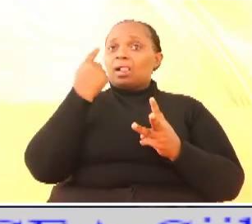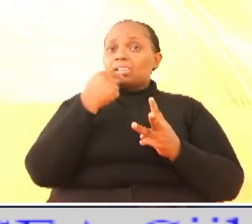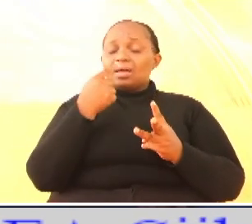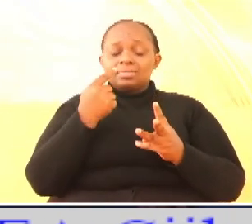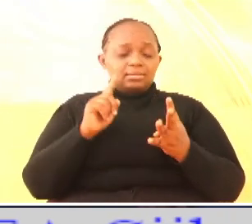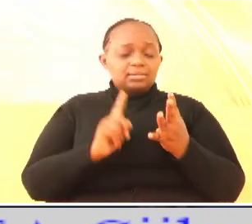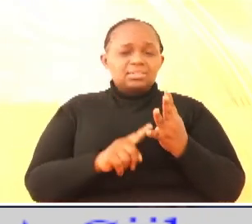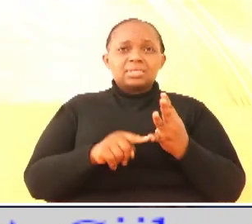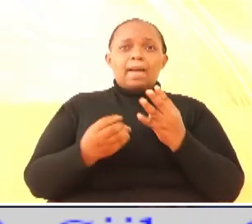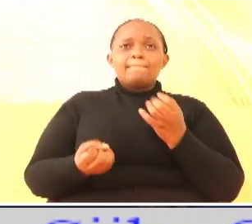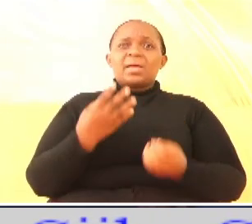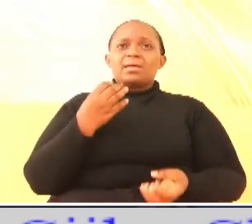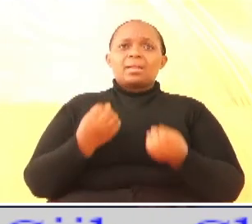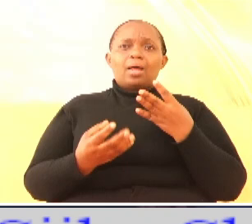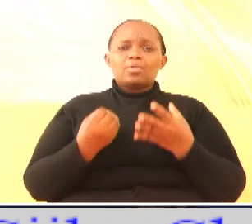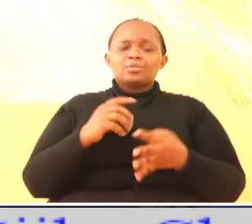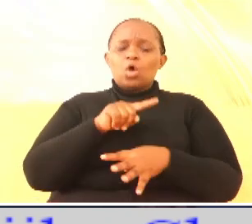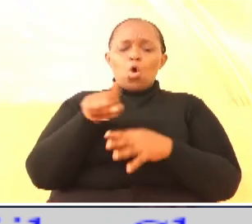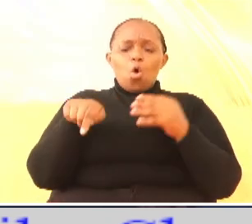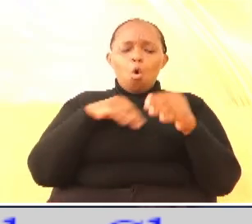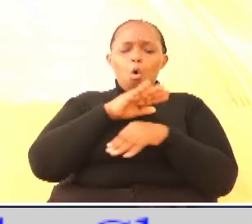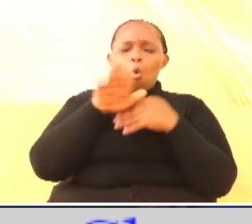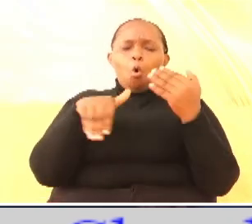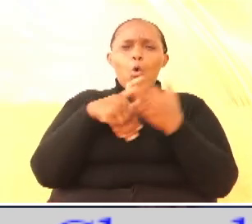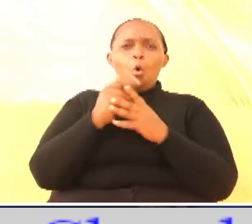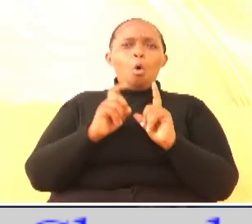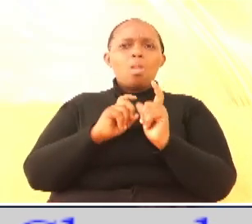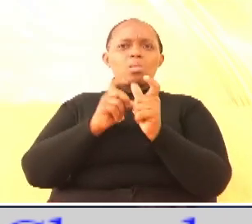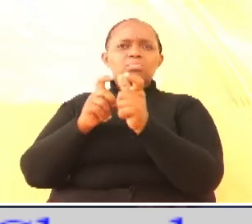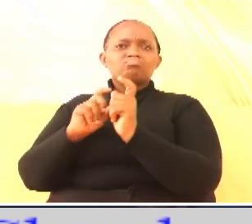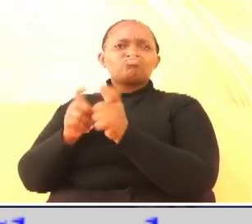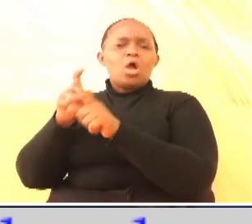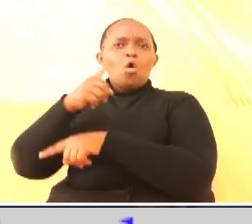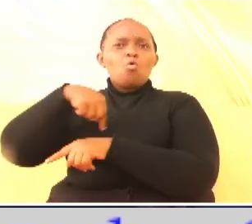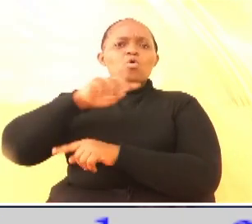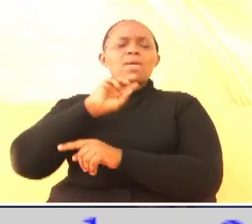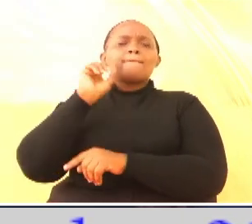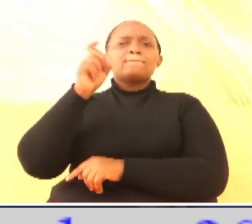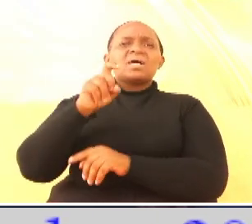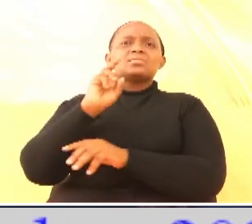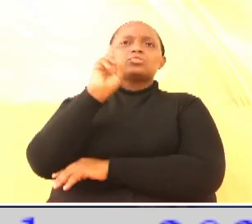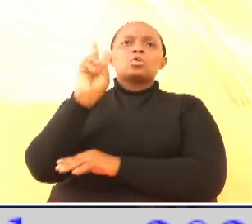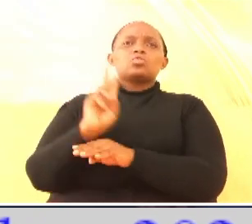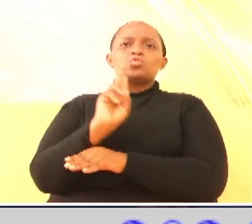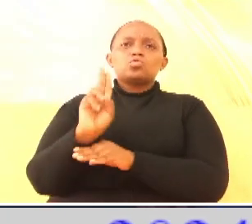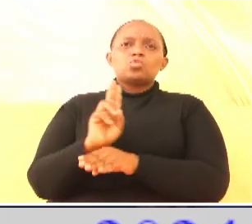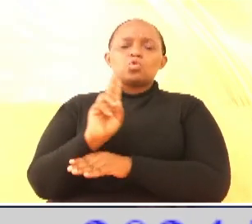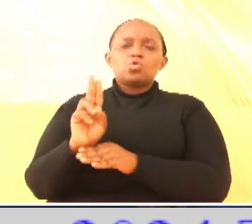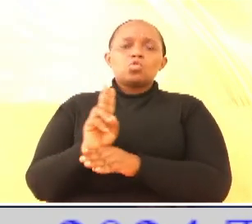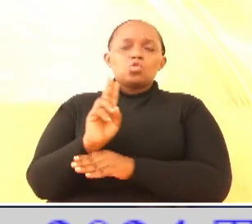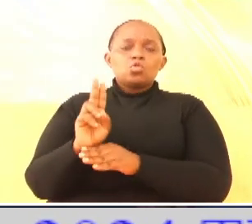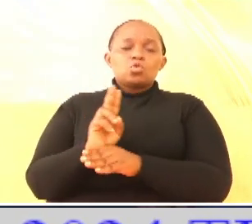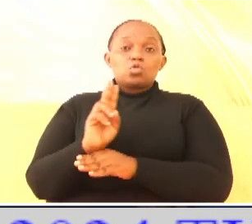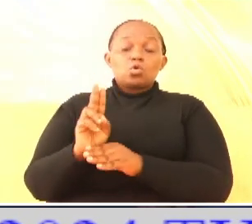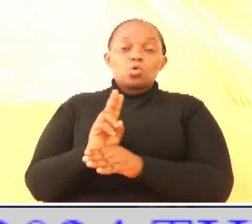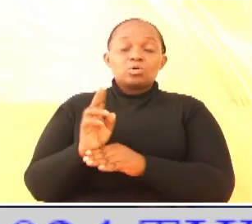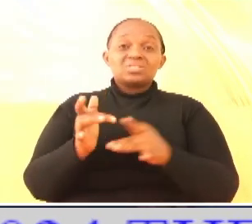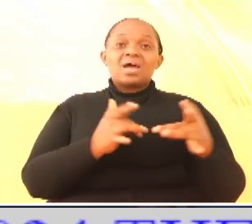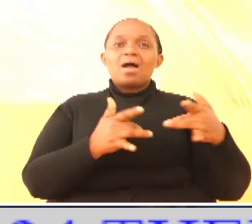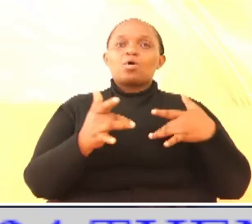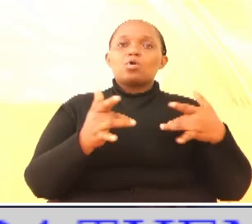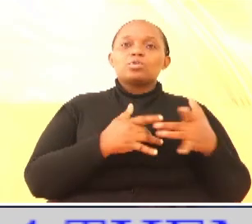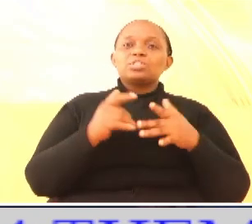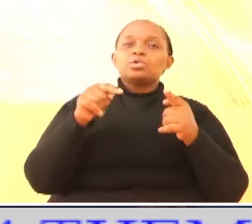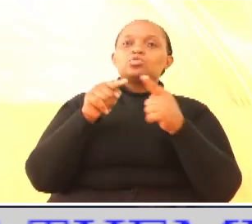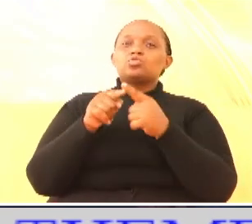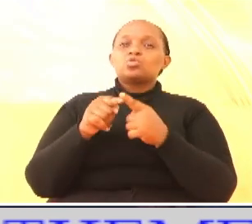hapo. Na vipawa hivyo vyote tunatakiwa kuvitumia kulingana na kitabu cha waraka wa kwanza wa